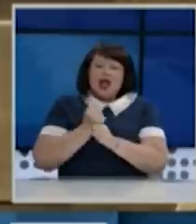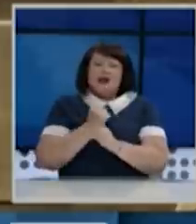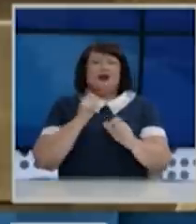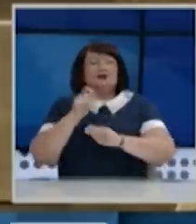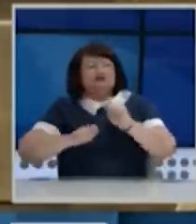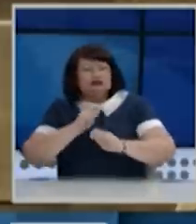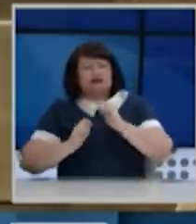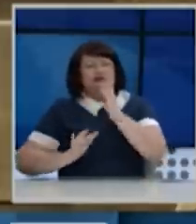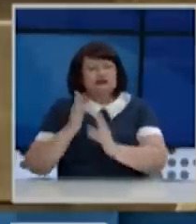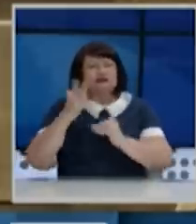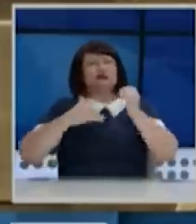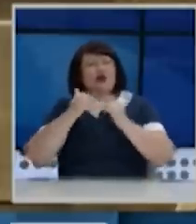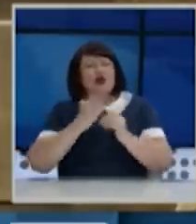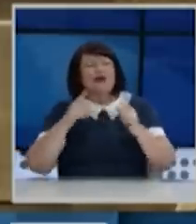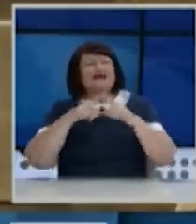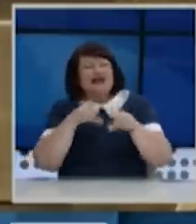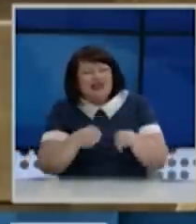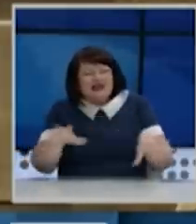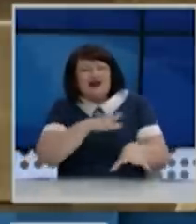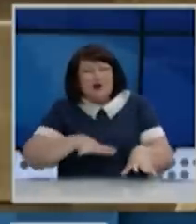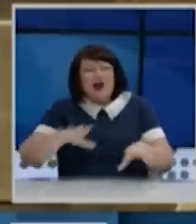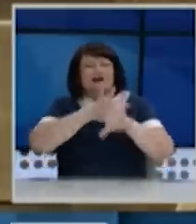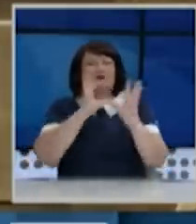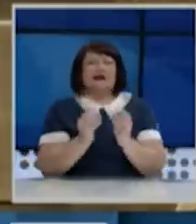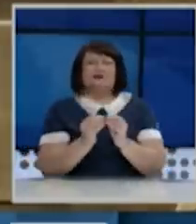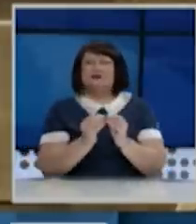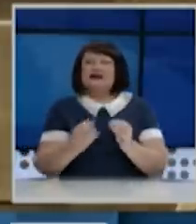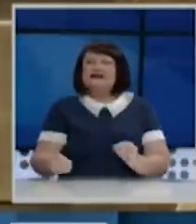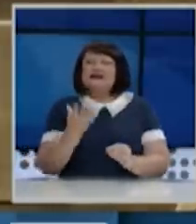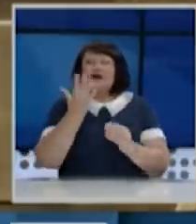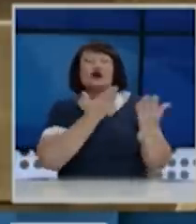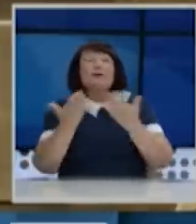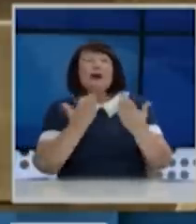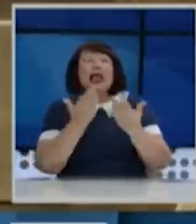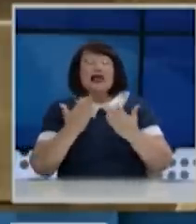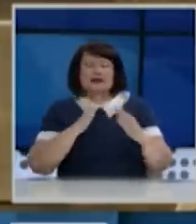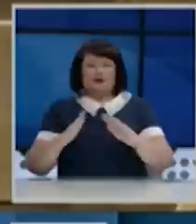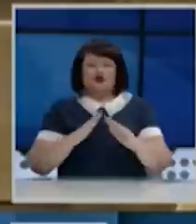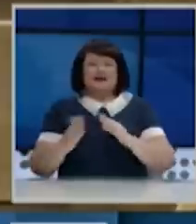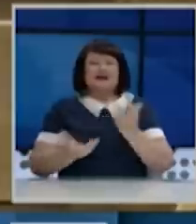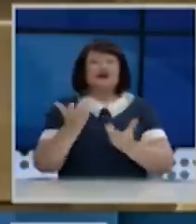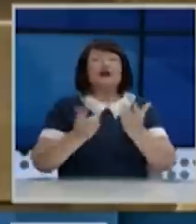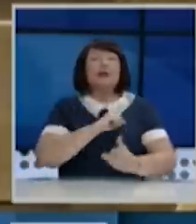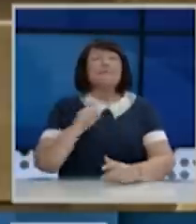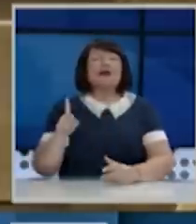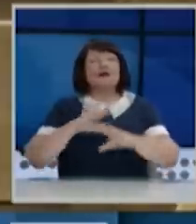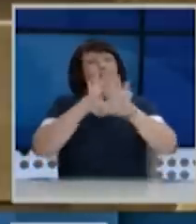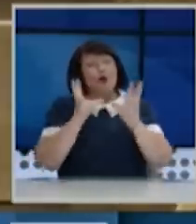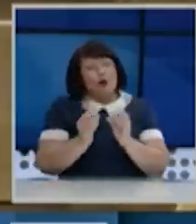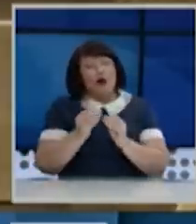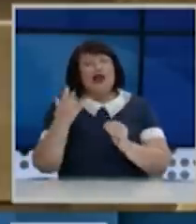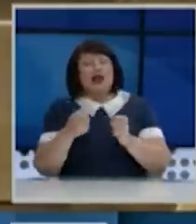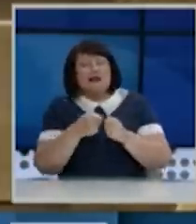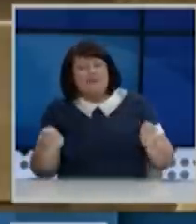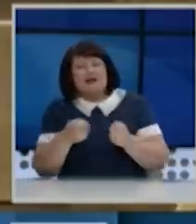συντήρηση και βελτίων υποδομών και δικτύων. Σημαίνει σύγχρονη μελέτη αντιπυρικής προστασίας που θα περιλαμβάνει όλα τα